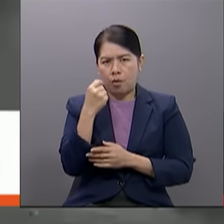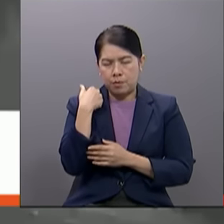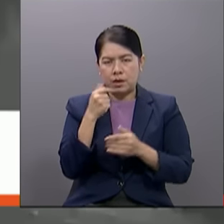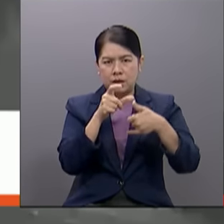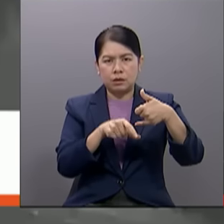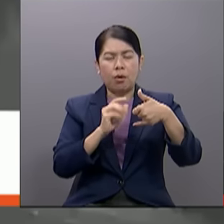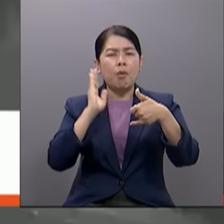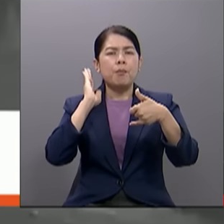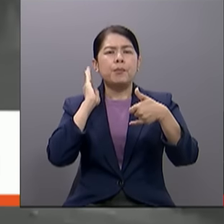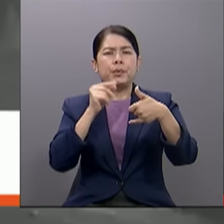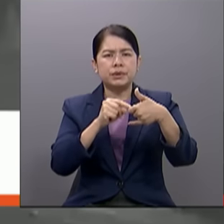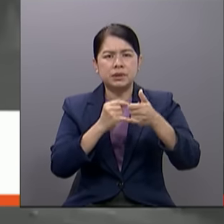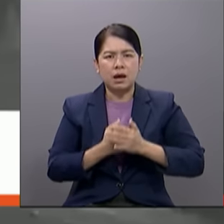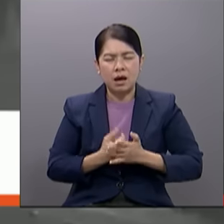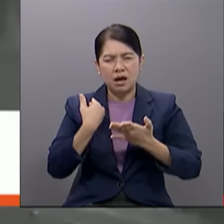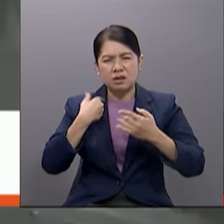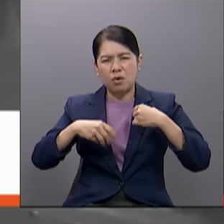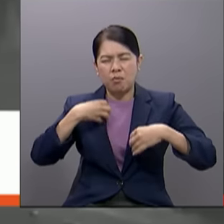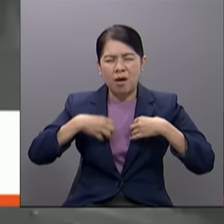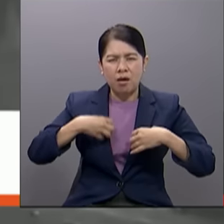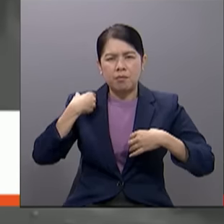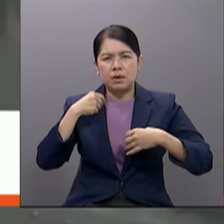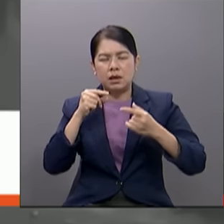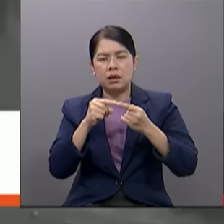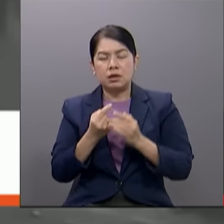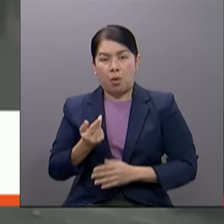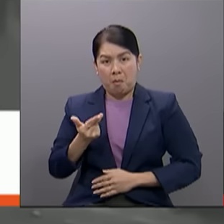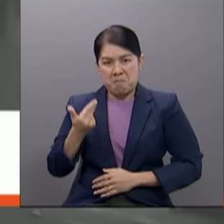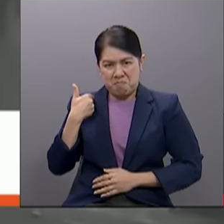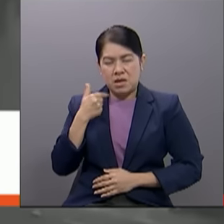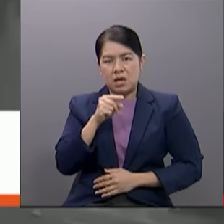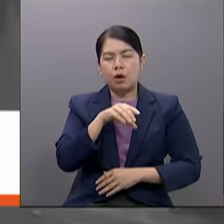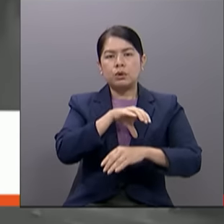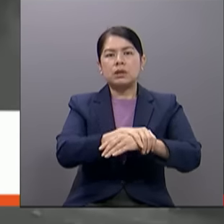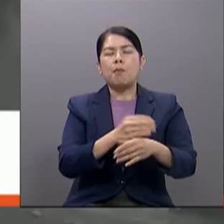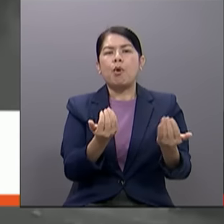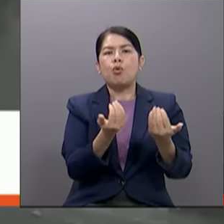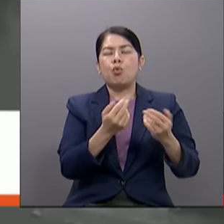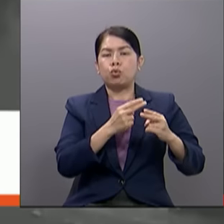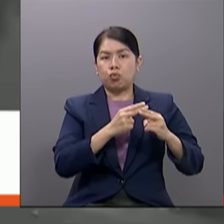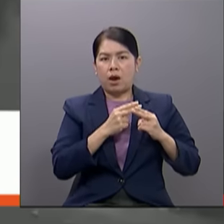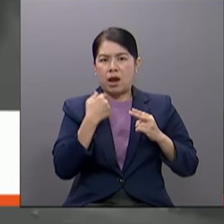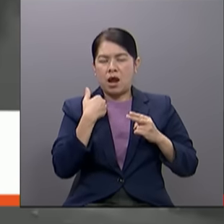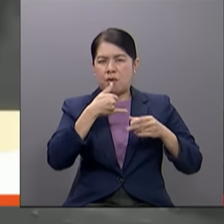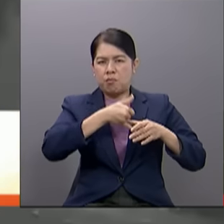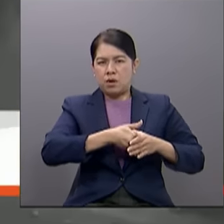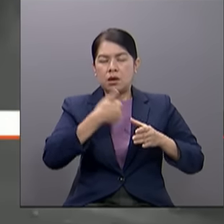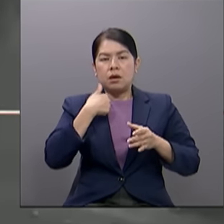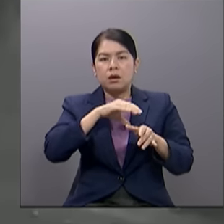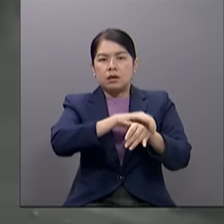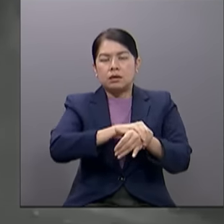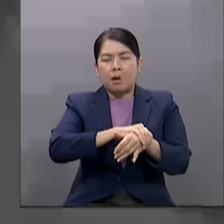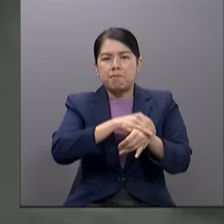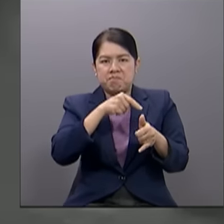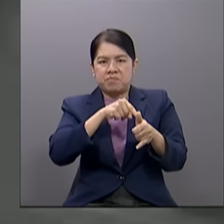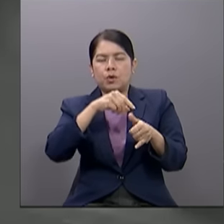คลั่งและใช้อาวุธปืนจับลูกของตัวเองเป็นตัวประกันอยู่ในบ้านพักแห่งหนึ่งในหมู่บ้านดีเคถนนกาญจนาภิเษก